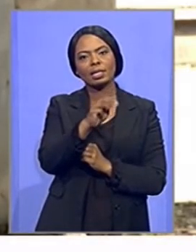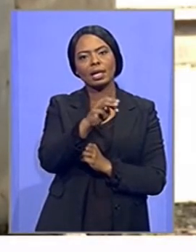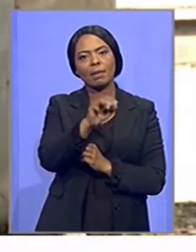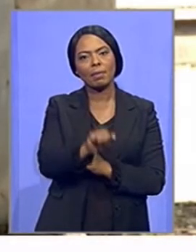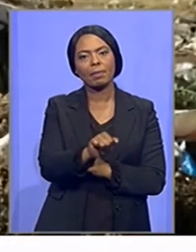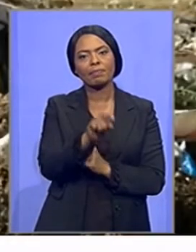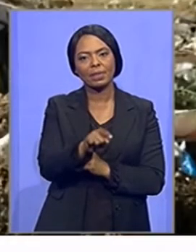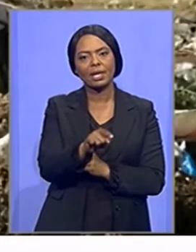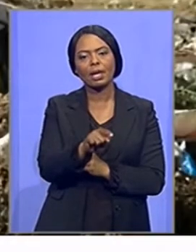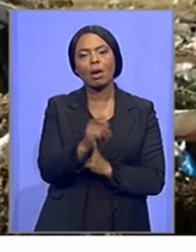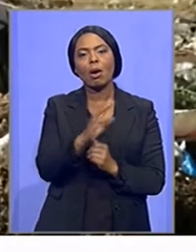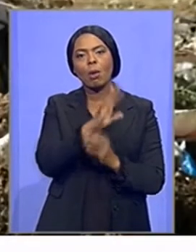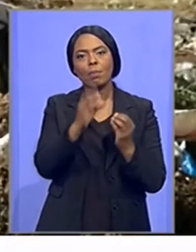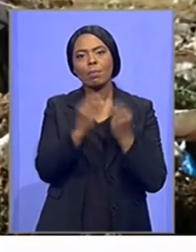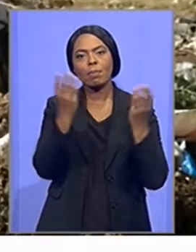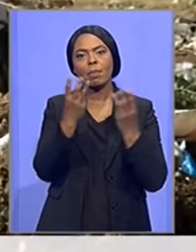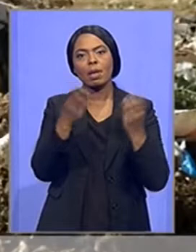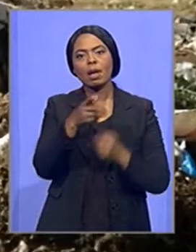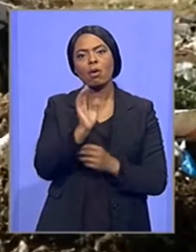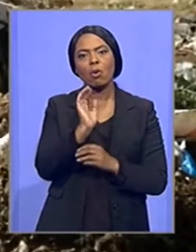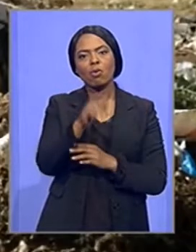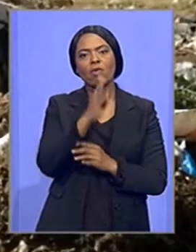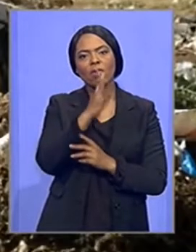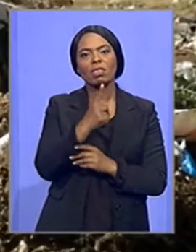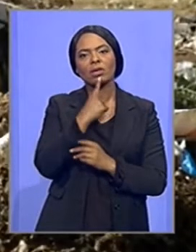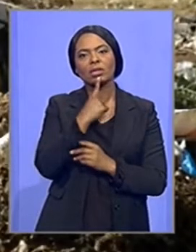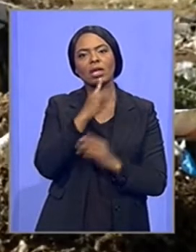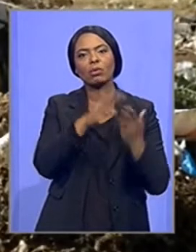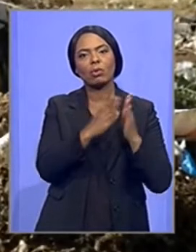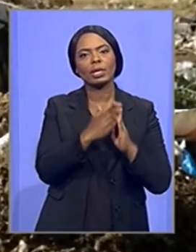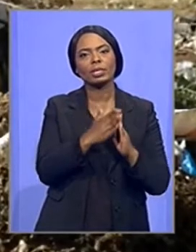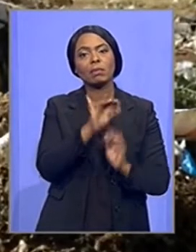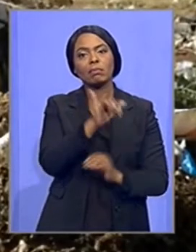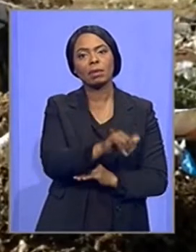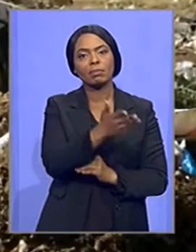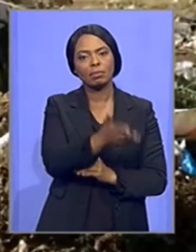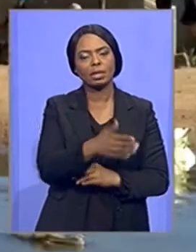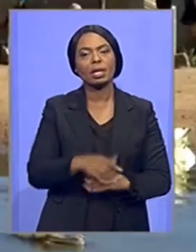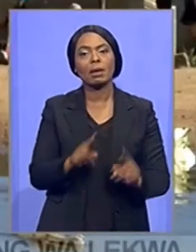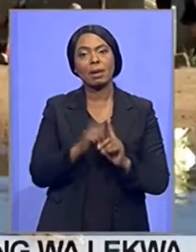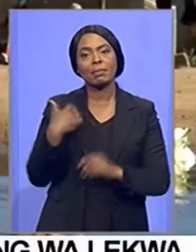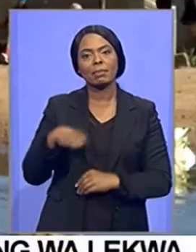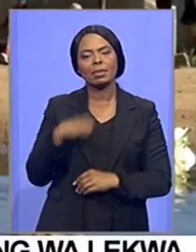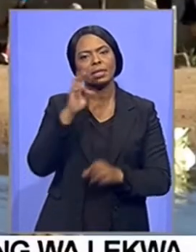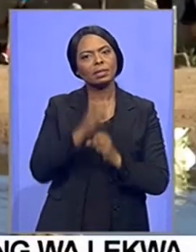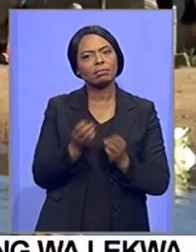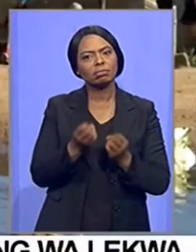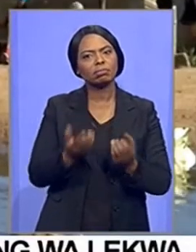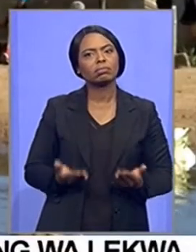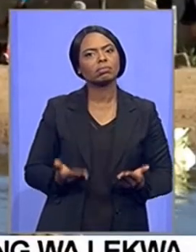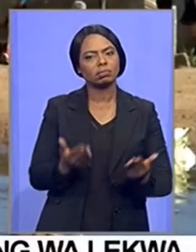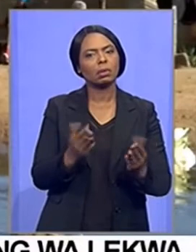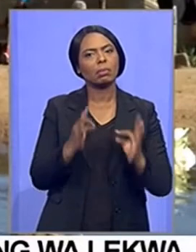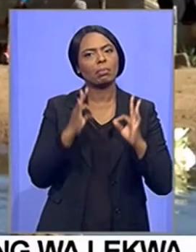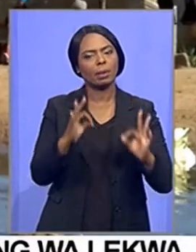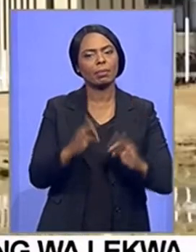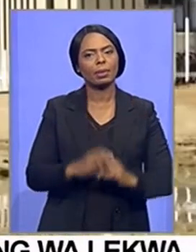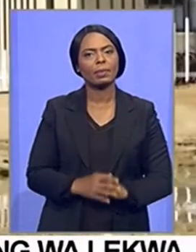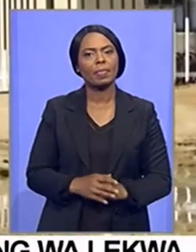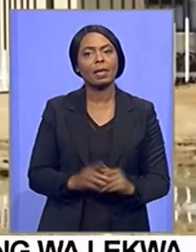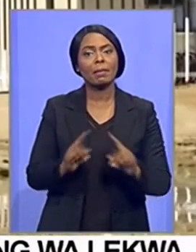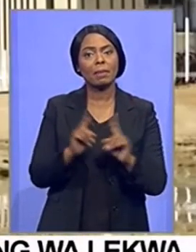go 14,000. Le fa go le jalo, Mmasepala o retelelwa ke go tlamela baagi ka ditirelo tse di maleba. Seno le